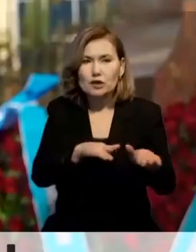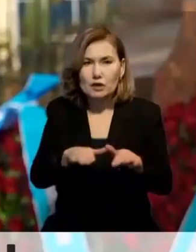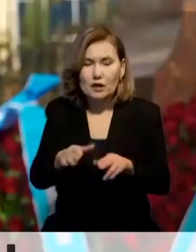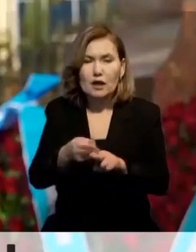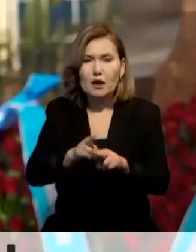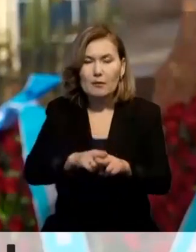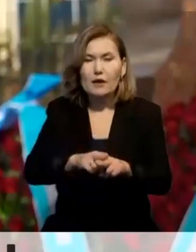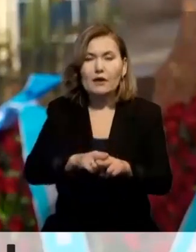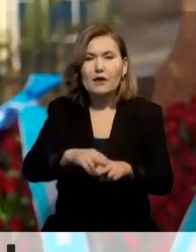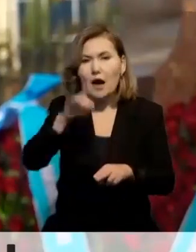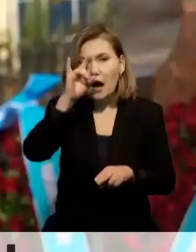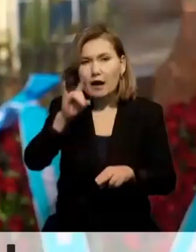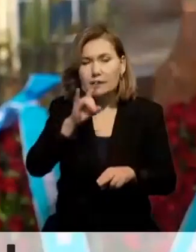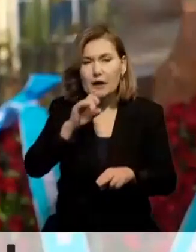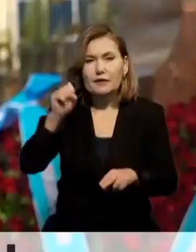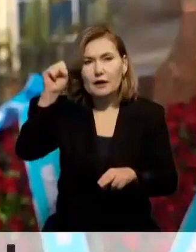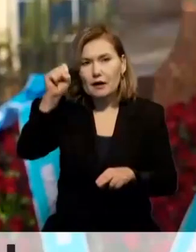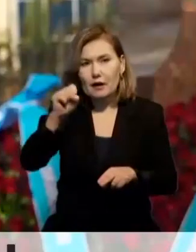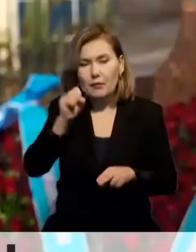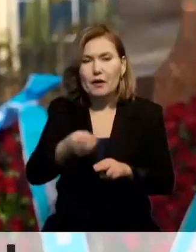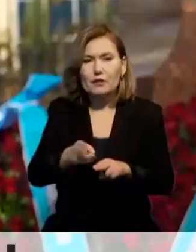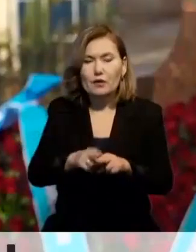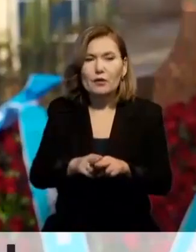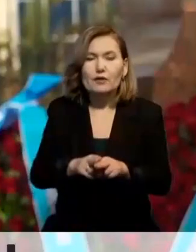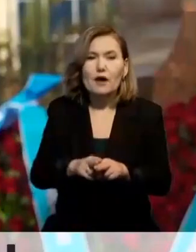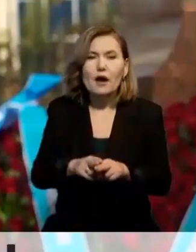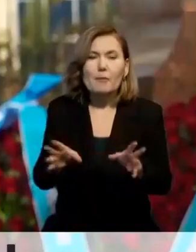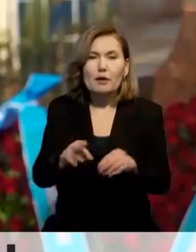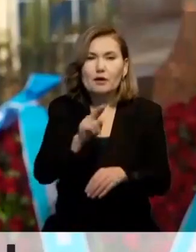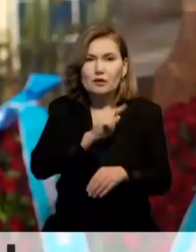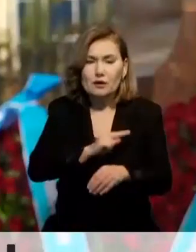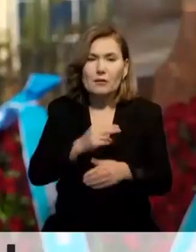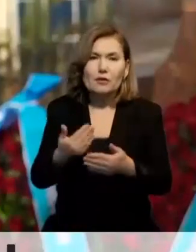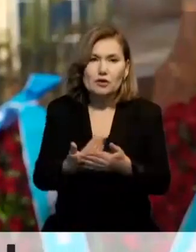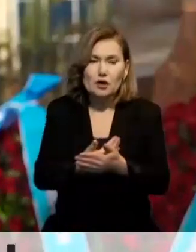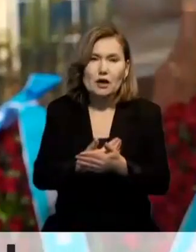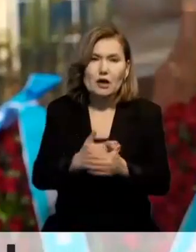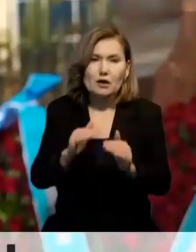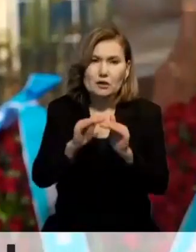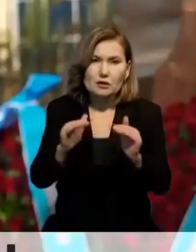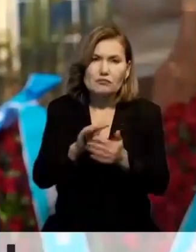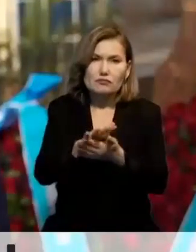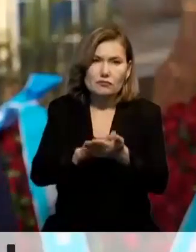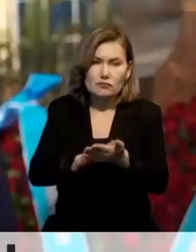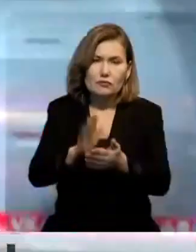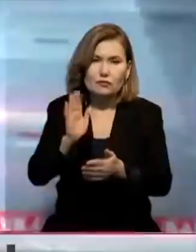екі елдің достығын, екі елдігін өзара қарым-қатынасын жаңа деңгейге көтереді деп біз сенеміз.